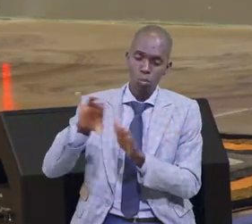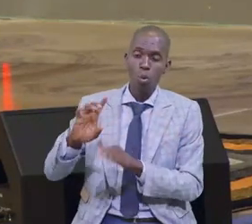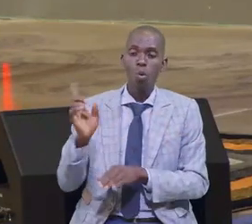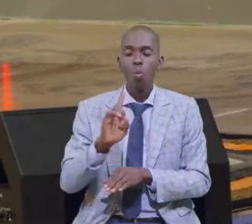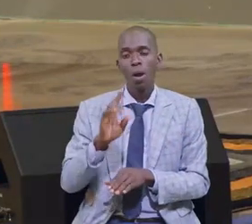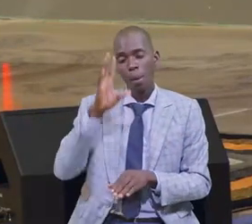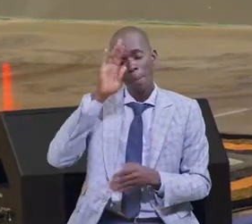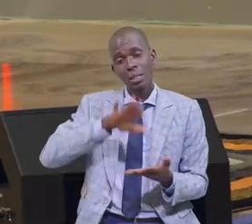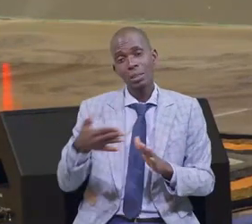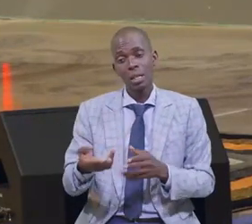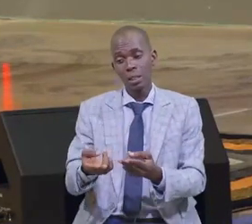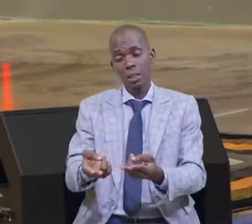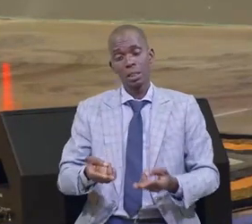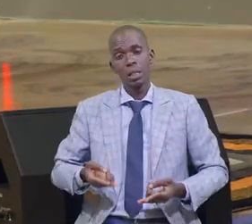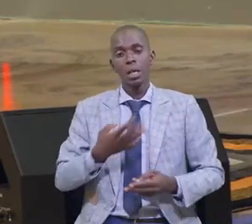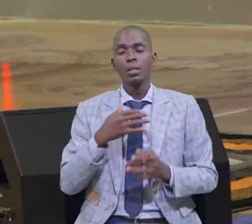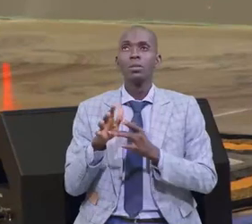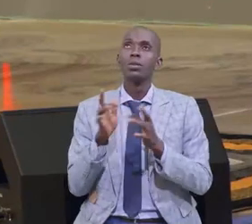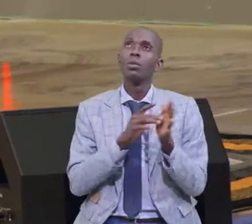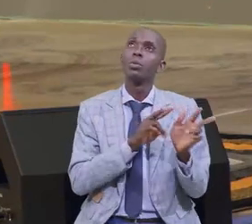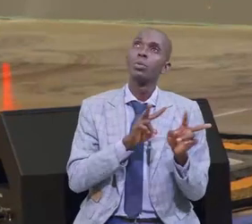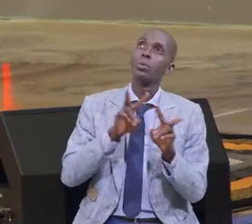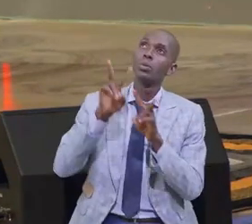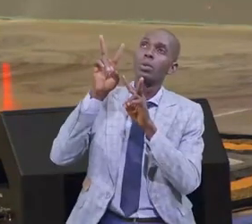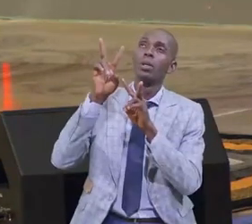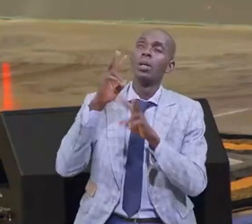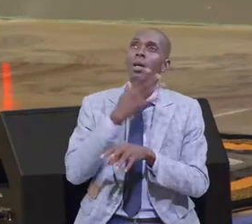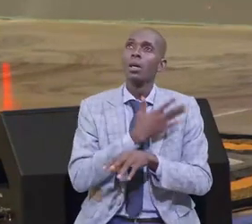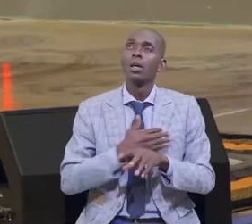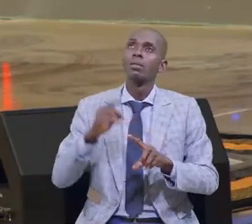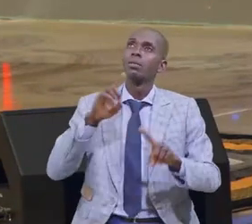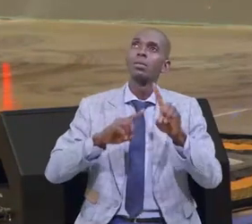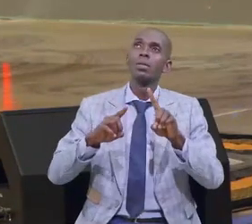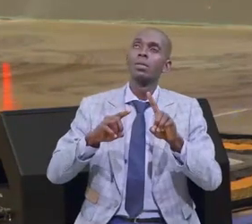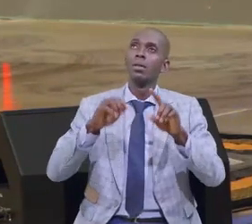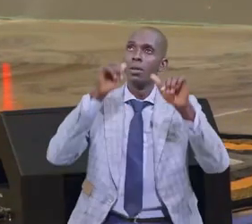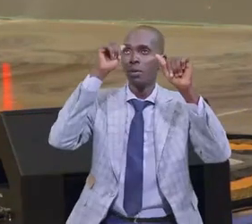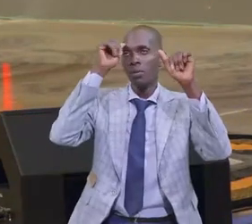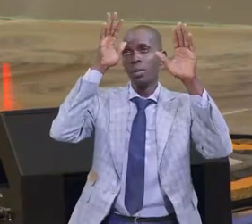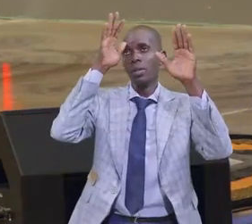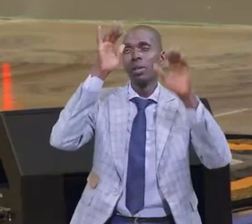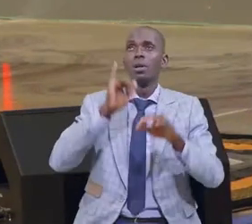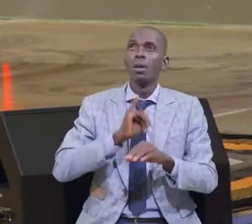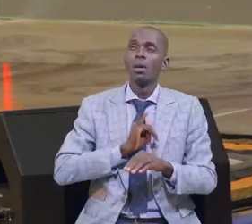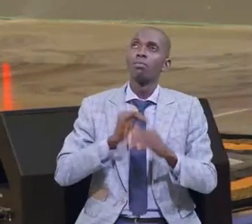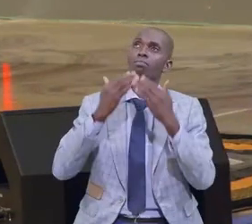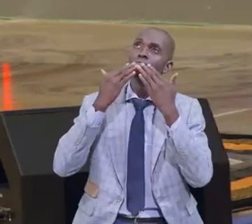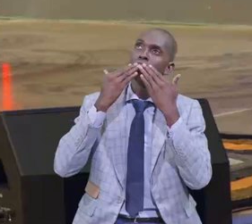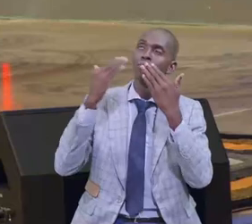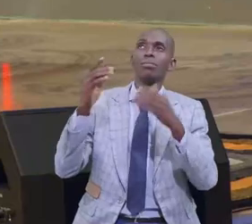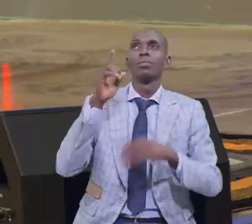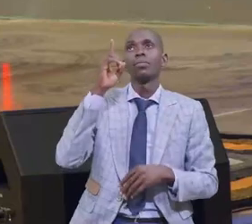Et Jésus leva les yeux en haut et dit, Père, je te rends